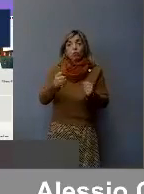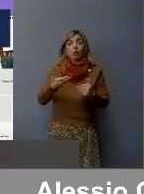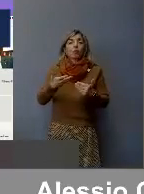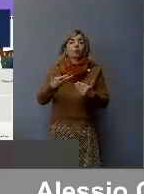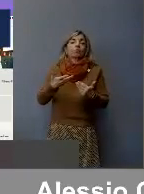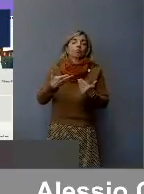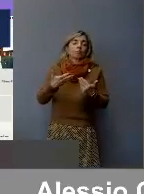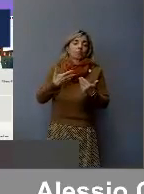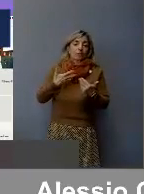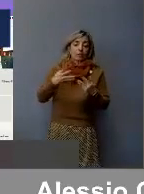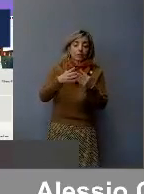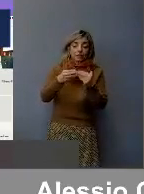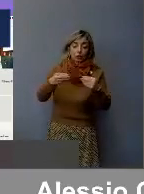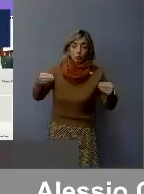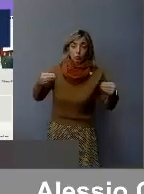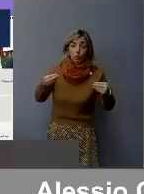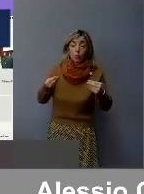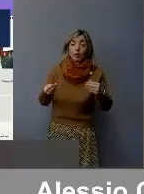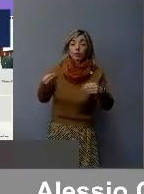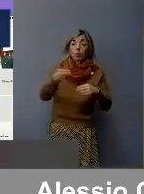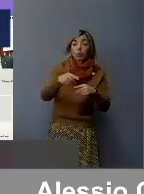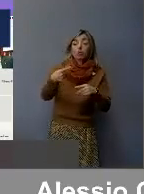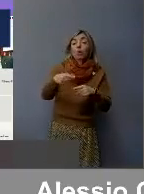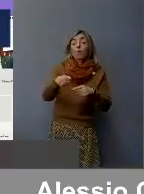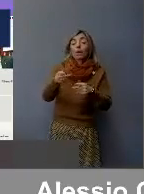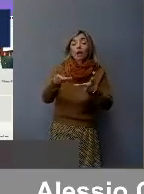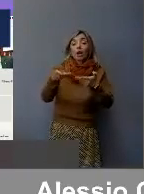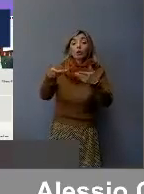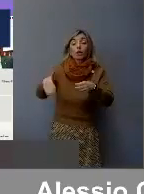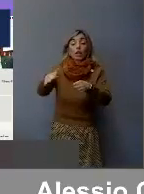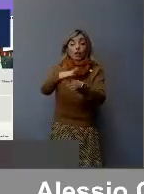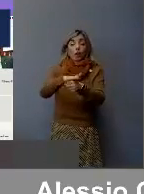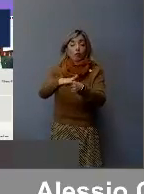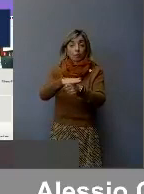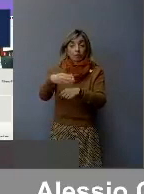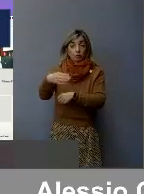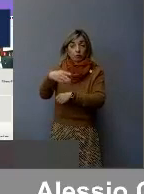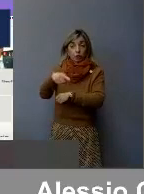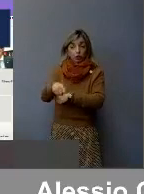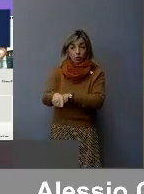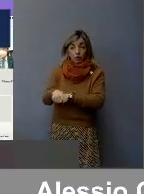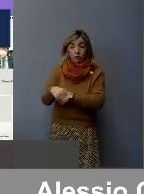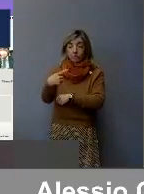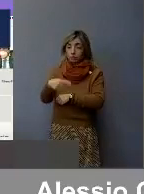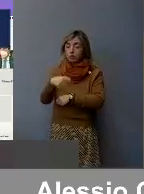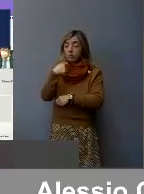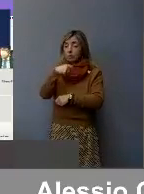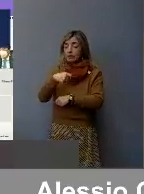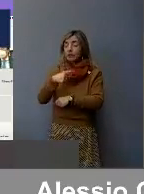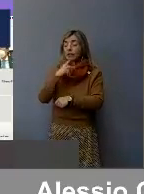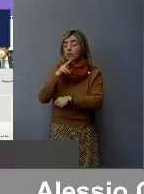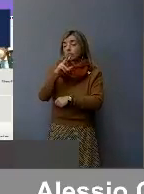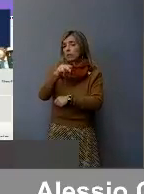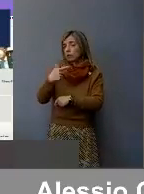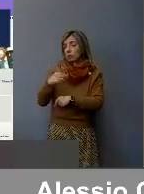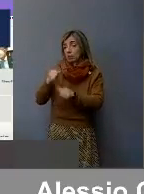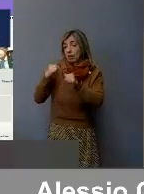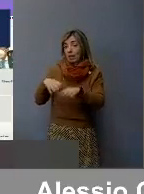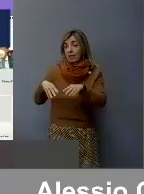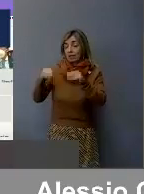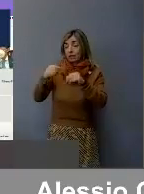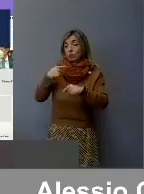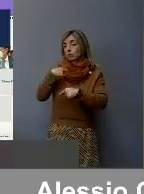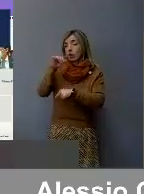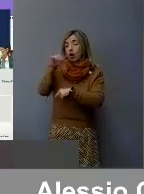sistema a favore delle famiglie genovesi e debole questo presidente come dicevo introduzione mi oppongo le richieste di sospensiva grazie